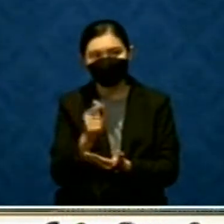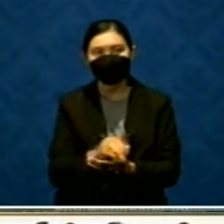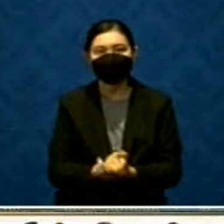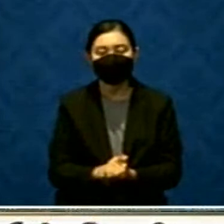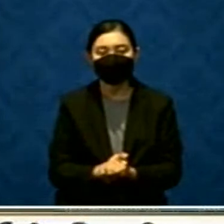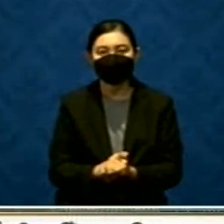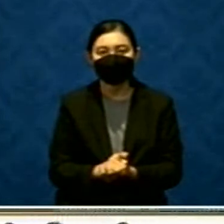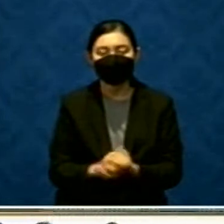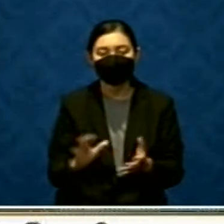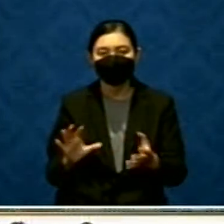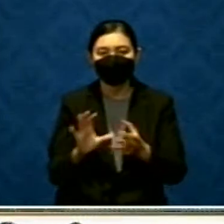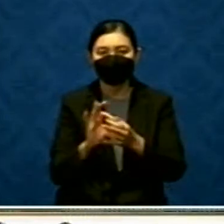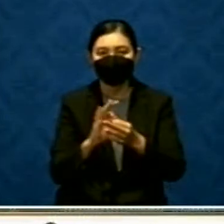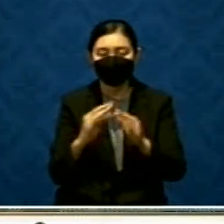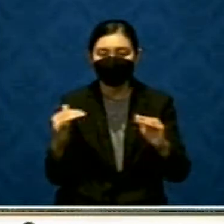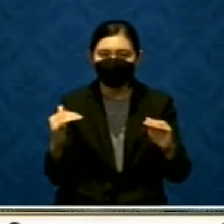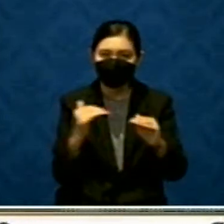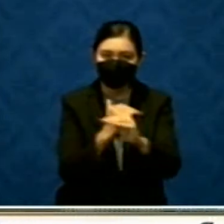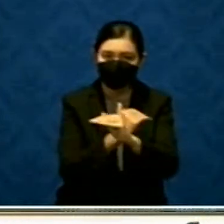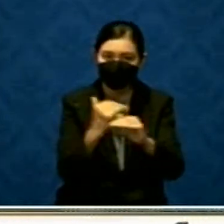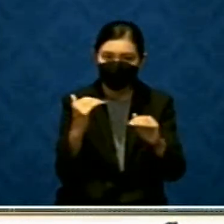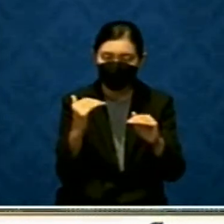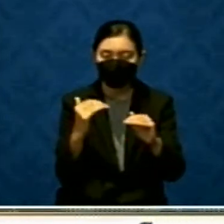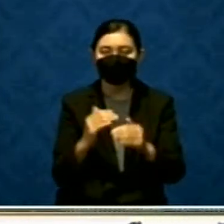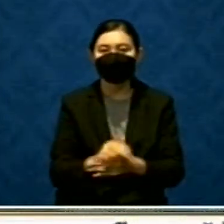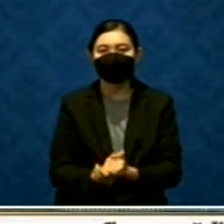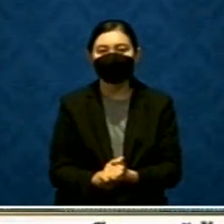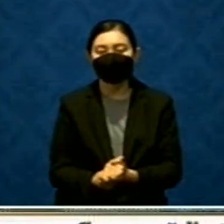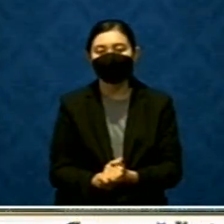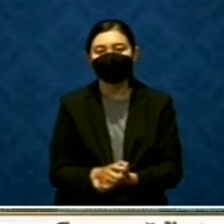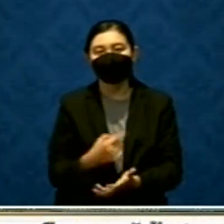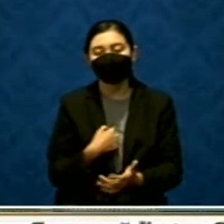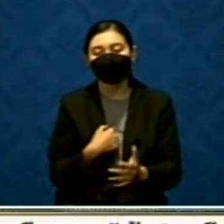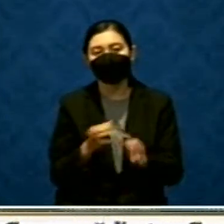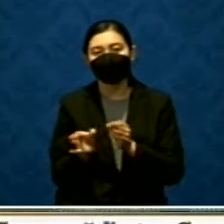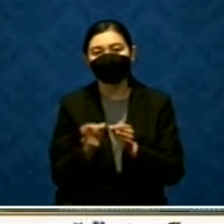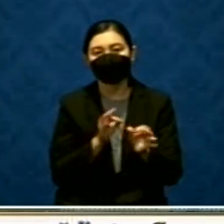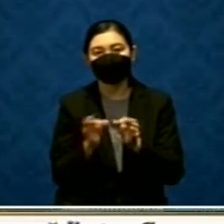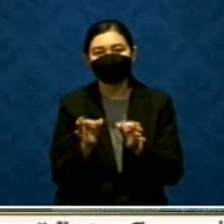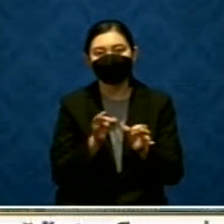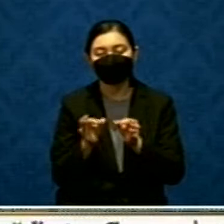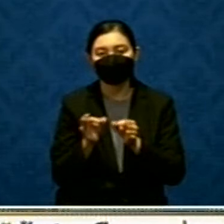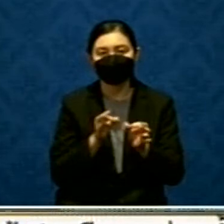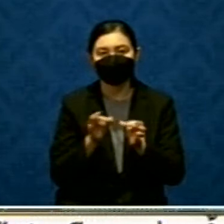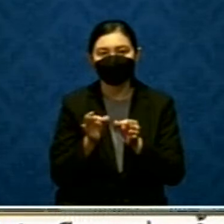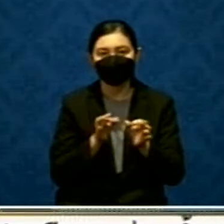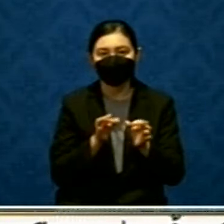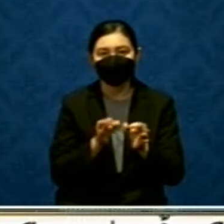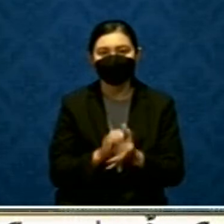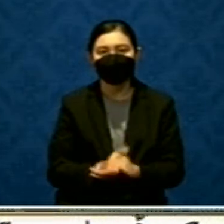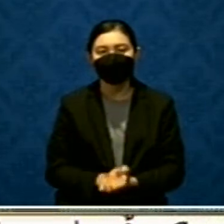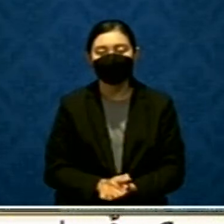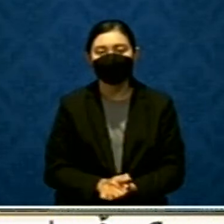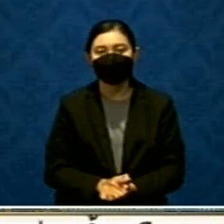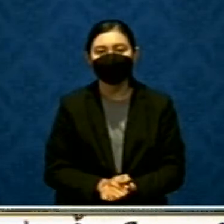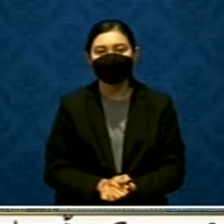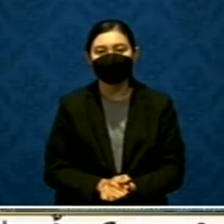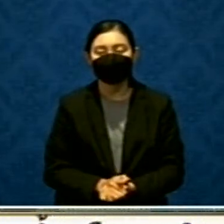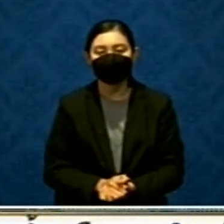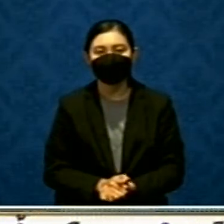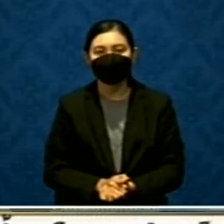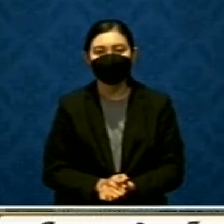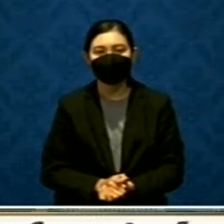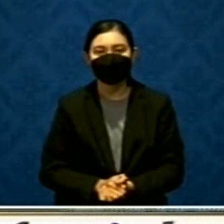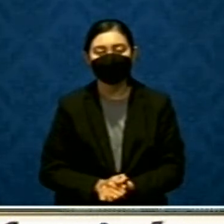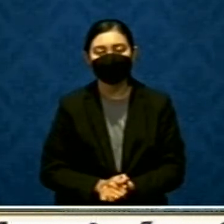งและกรมทางหลวงชนบทเนี่ยผมต้องเรียนว่าจริงๆเรื่องนี้เนี่ยนะครับเราเนี่ยมีปัญหานะครับในเรื่องของง